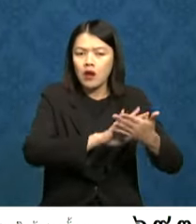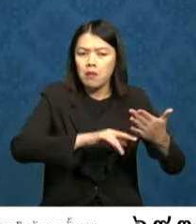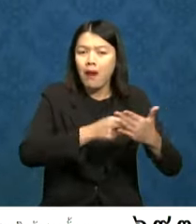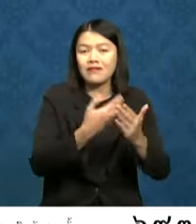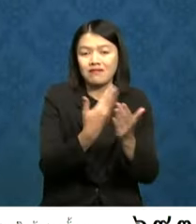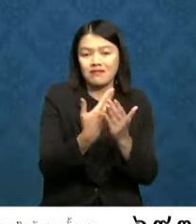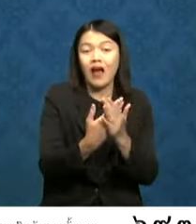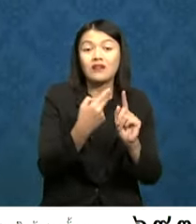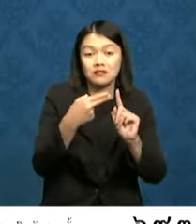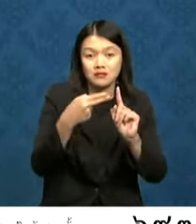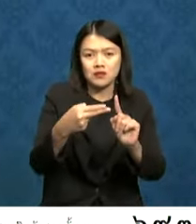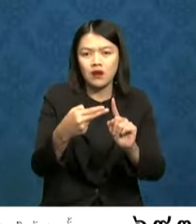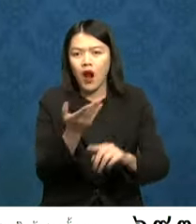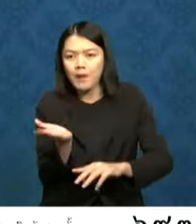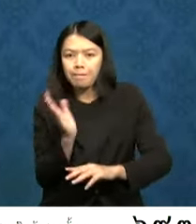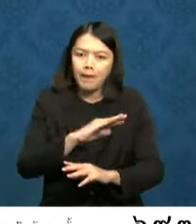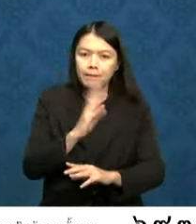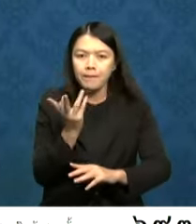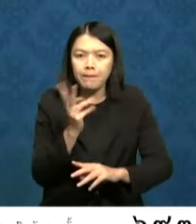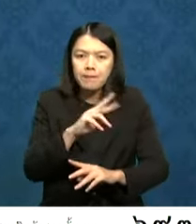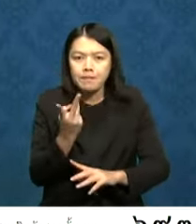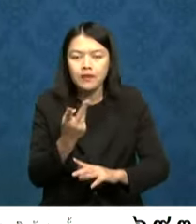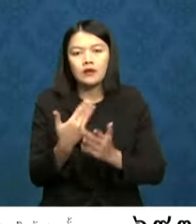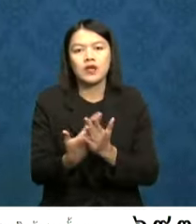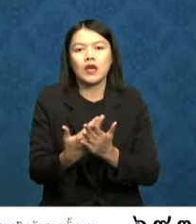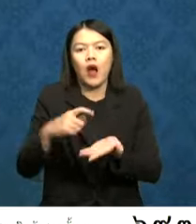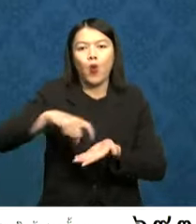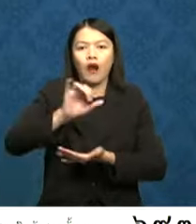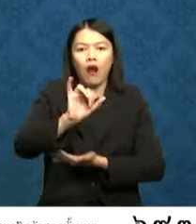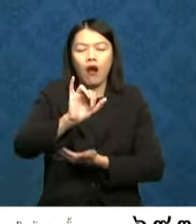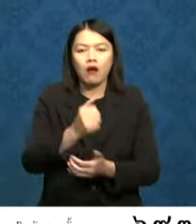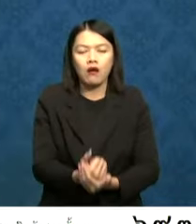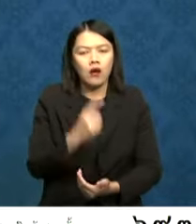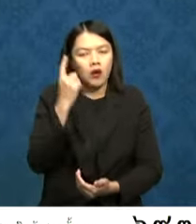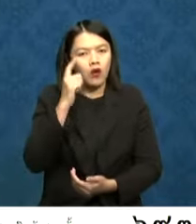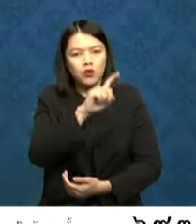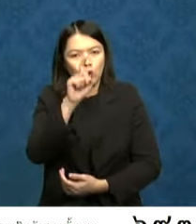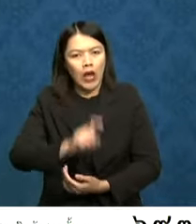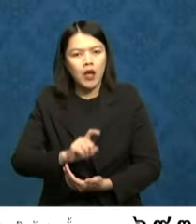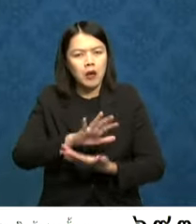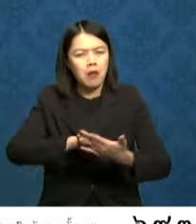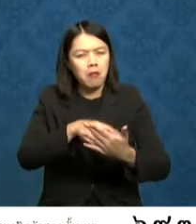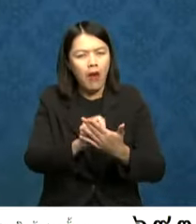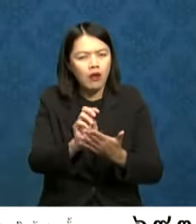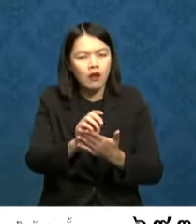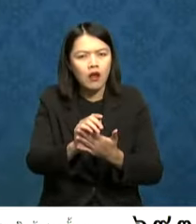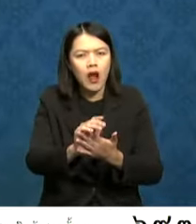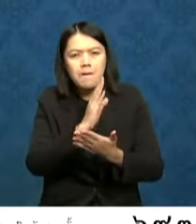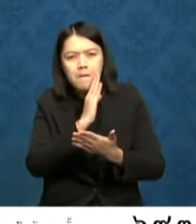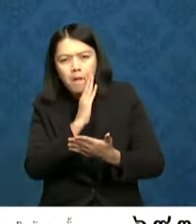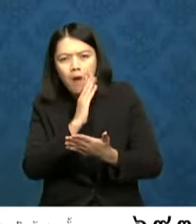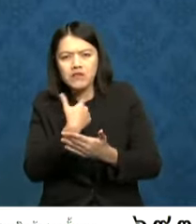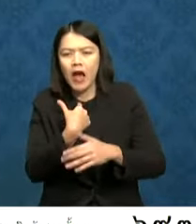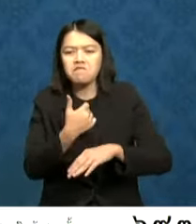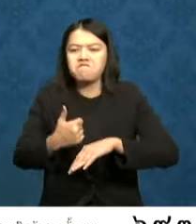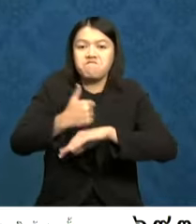walletที่มีการกลับไปกลับมาจนถึงวันนี้เงินก็ยังไม่เข้าพวกผมสงสัยครับว่าเป็นนโยบายเรือธงที่ให้นายใหญ่ขึ้นใช่